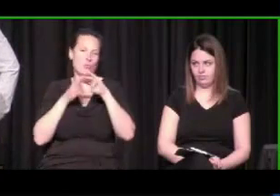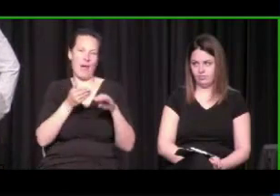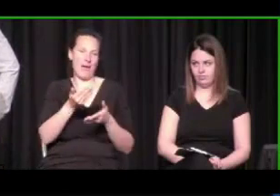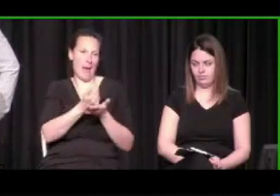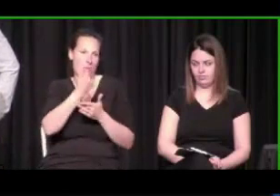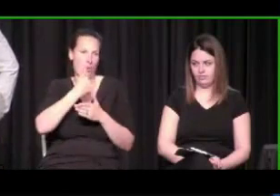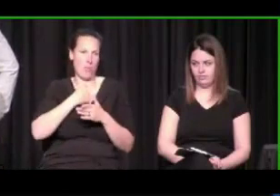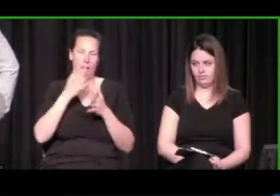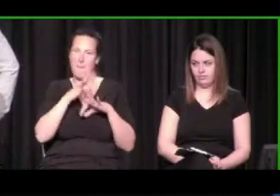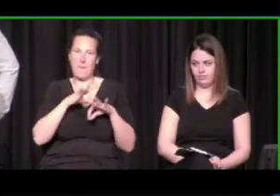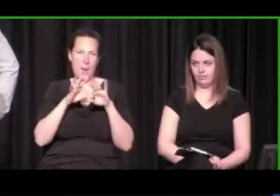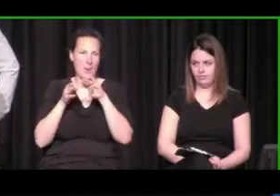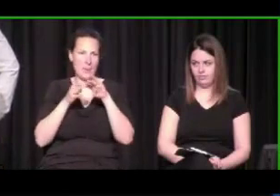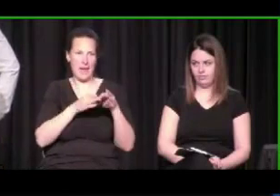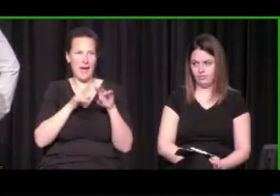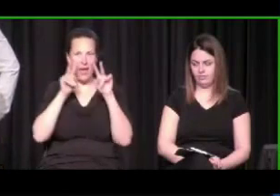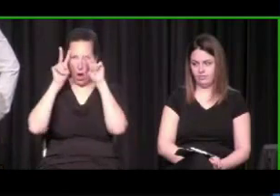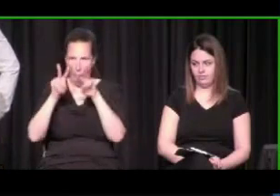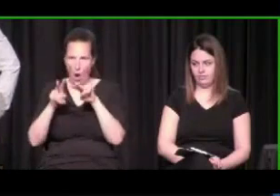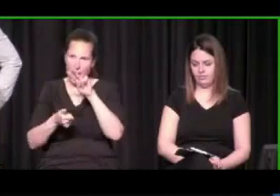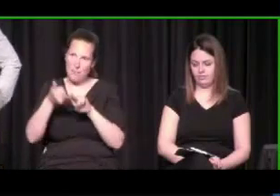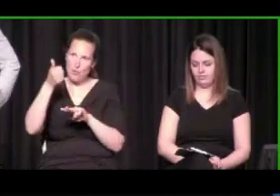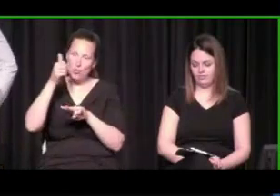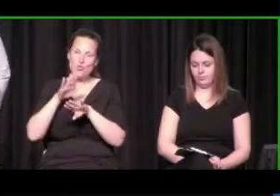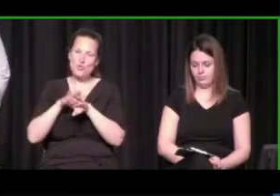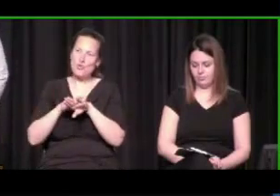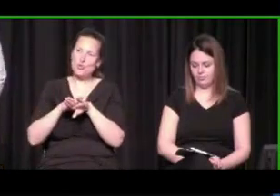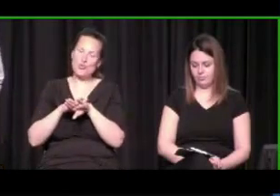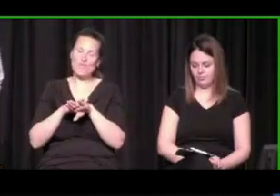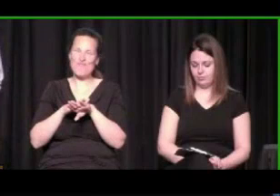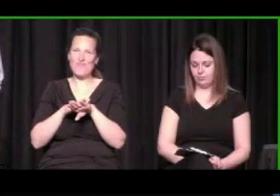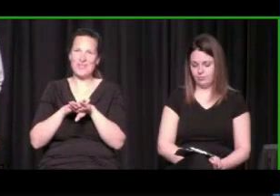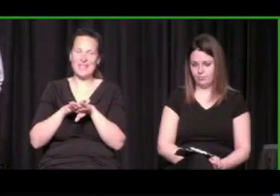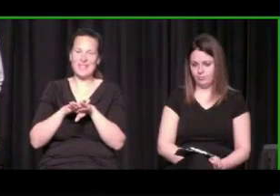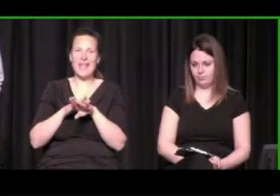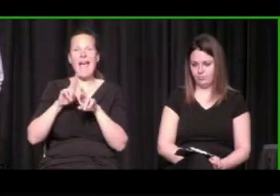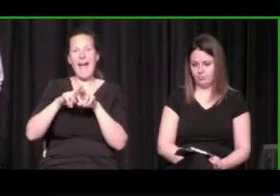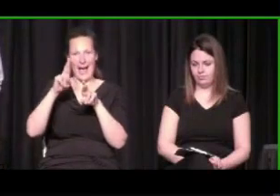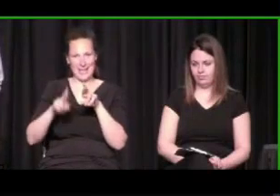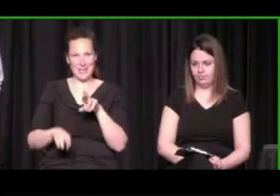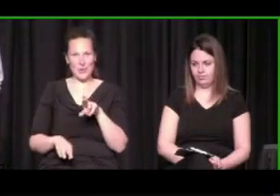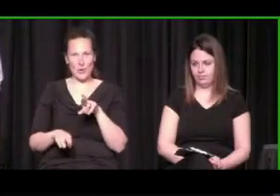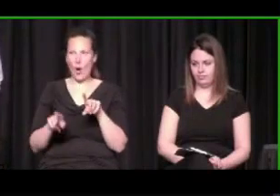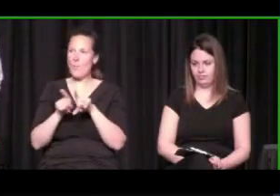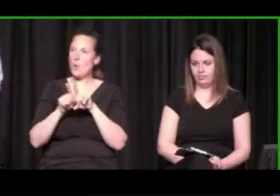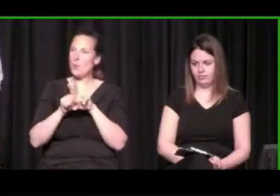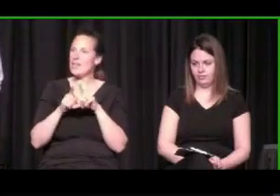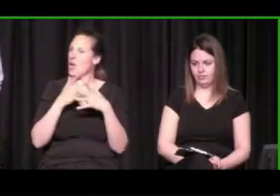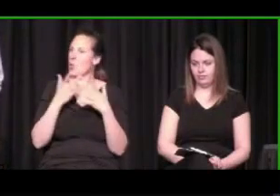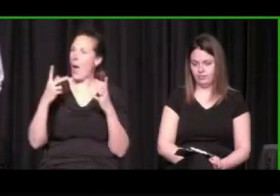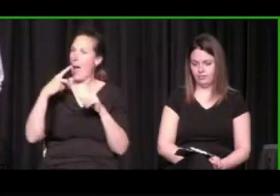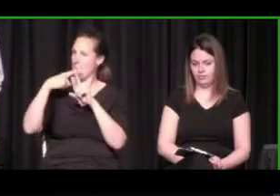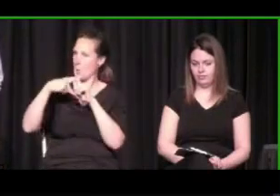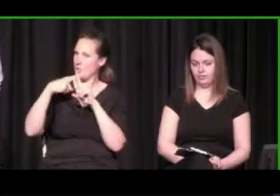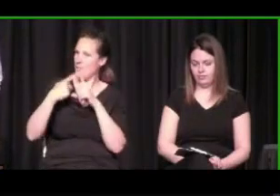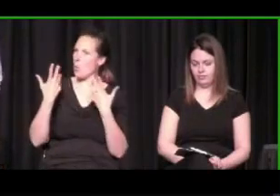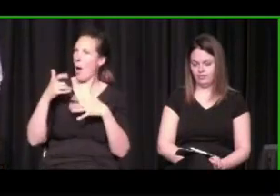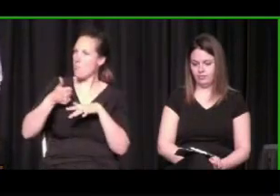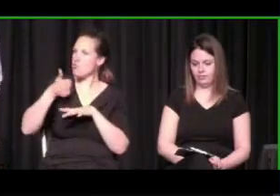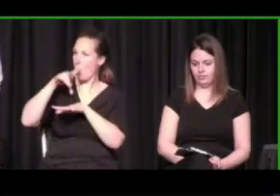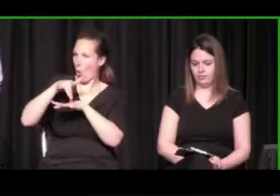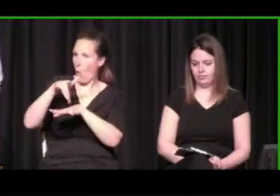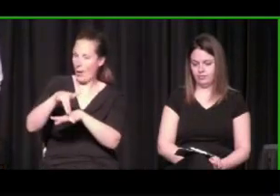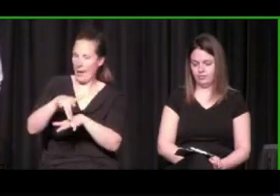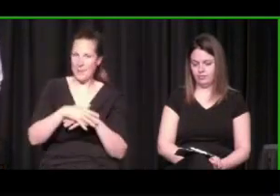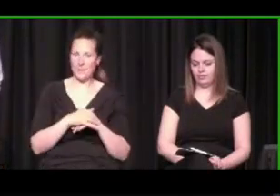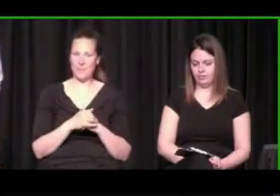pour moi pour vous amener, je pense, à ce qui vous intéresse davantage. En fait, c'est les résultats puis les éléments là, très pratico-pratiques qui